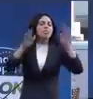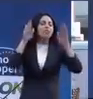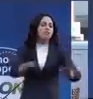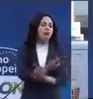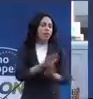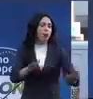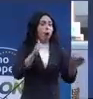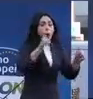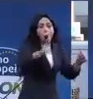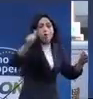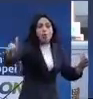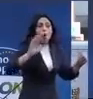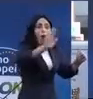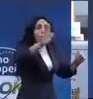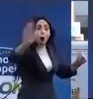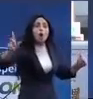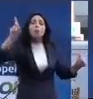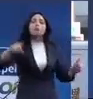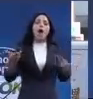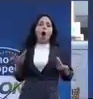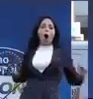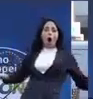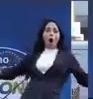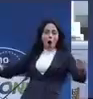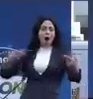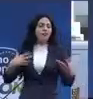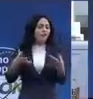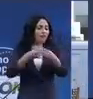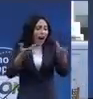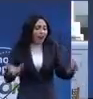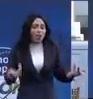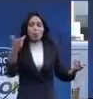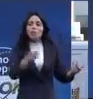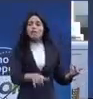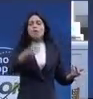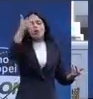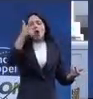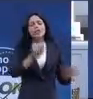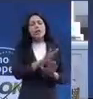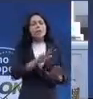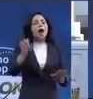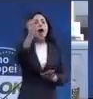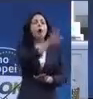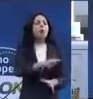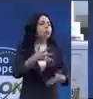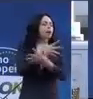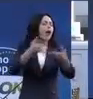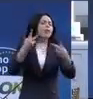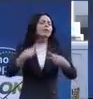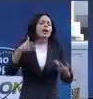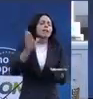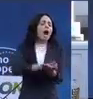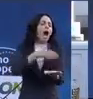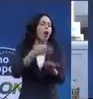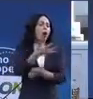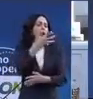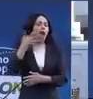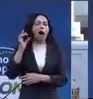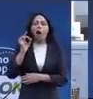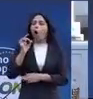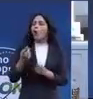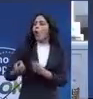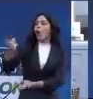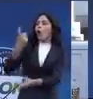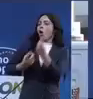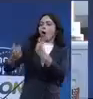solo la loro la nostra l'hanno fatto Perché sapevano che c'è una grandezza nella vita che deriva da